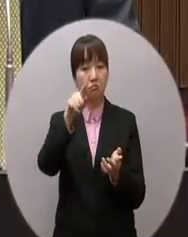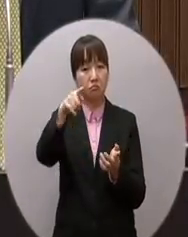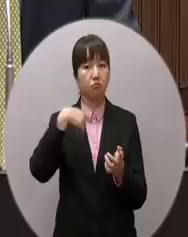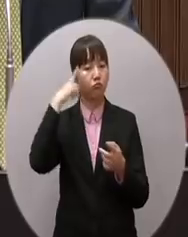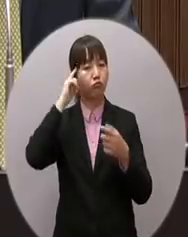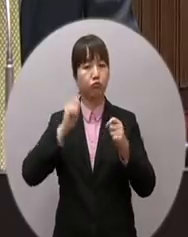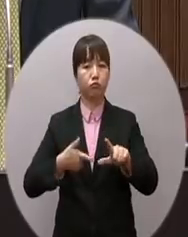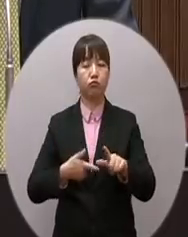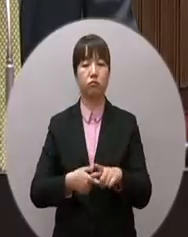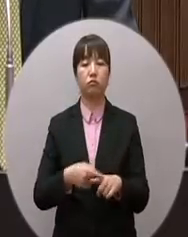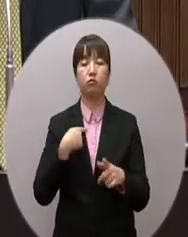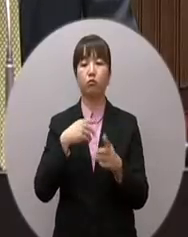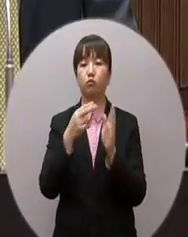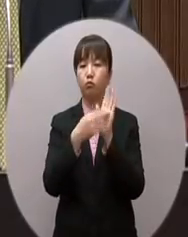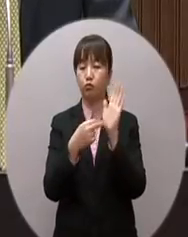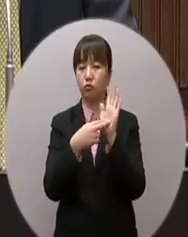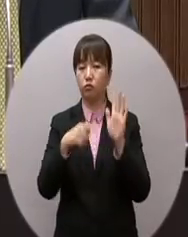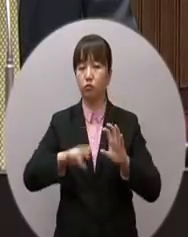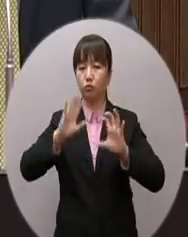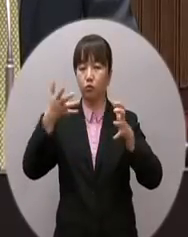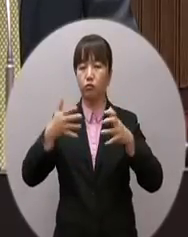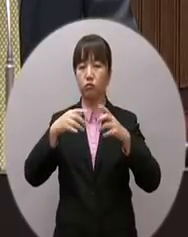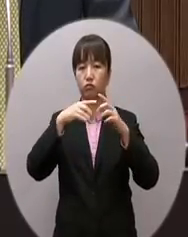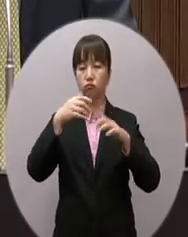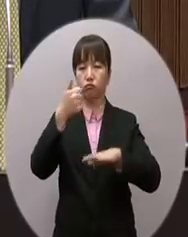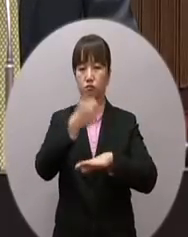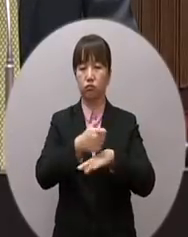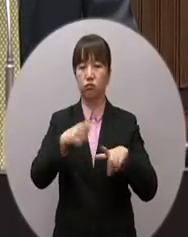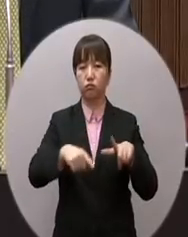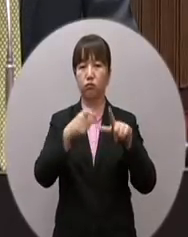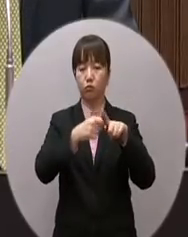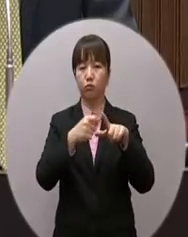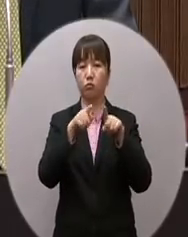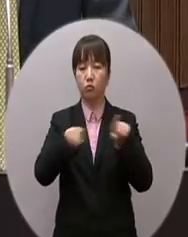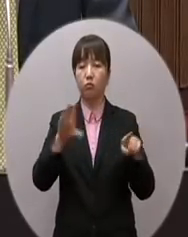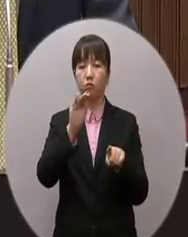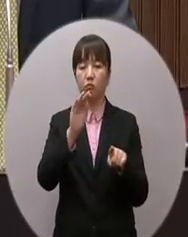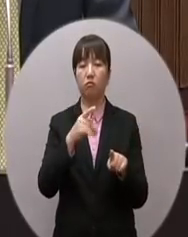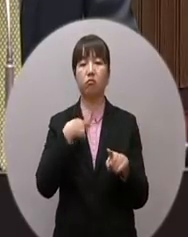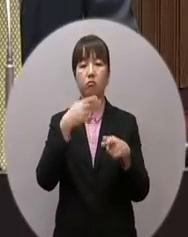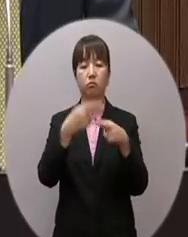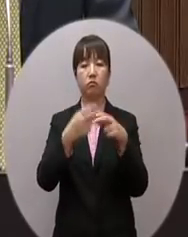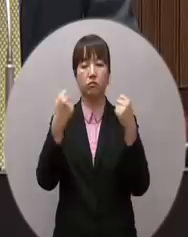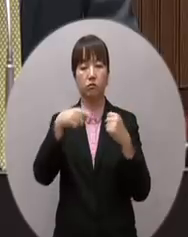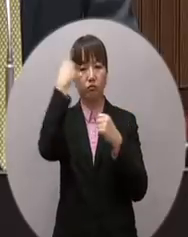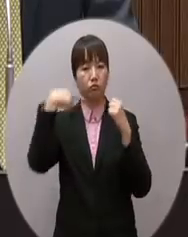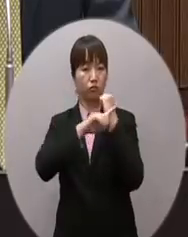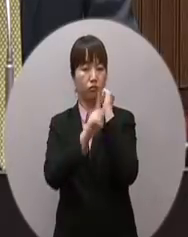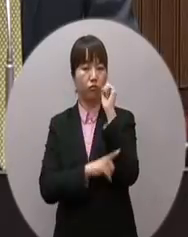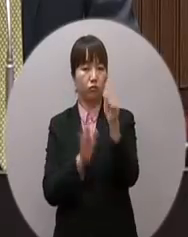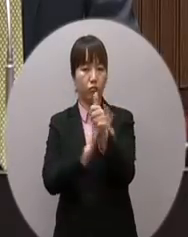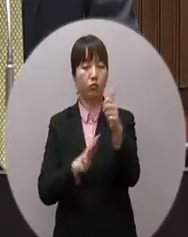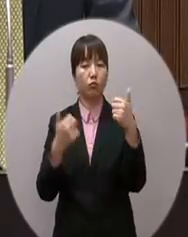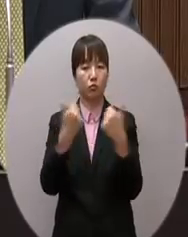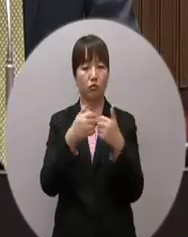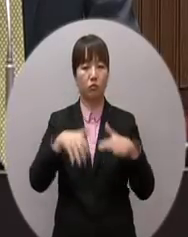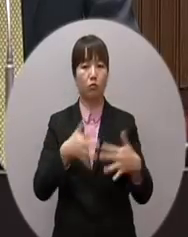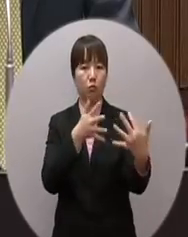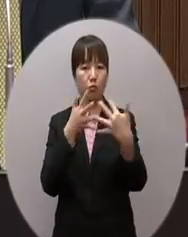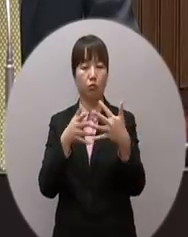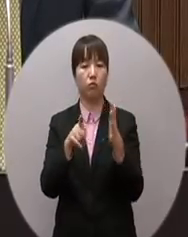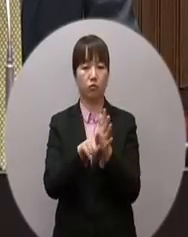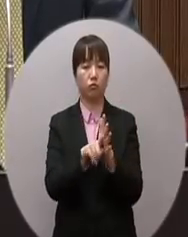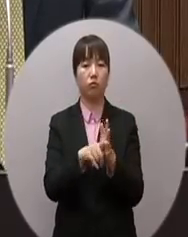长不一样，我讲的在国会殿堂里面公允不公允，我相信我在司法法制委员会里面的质